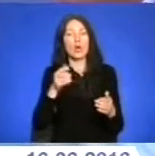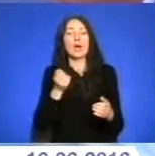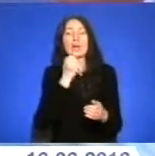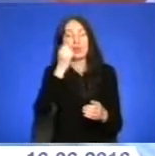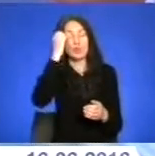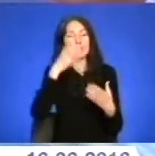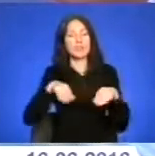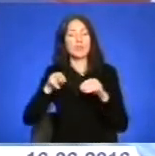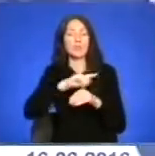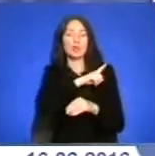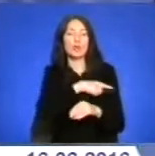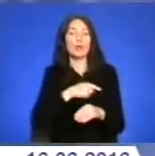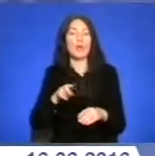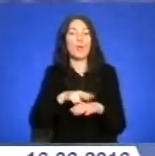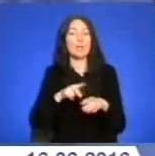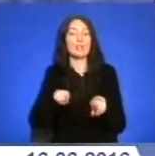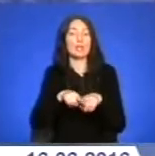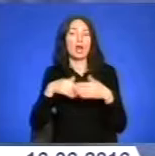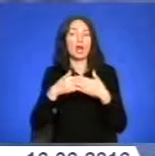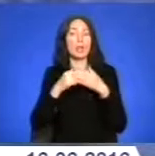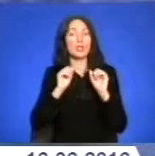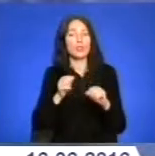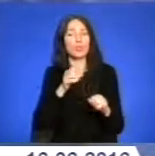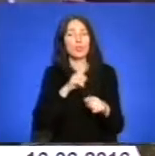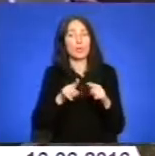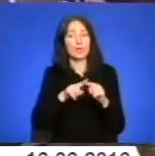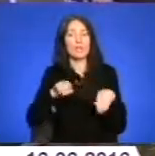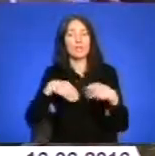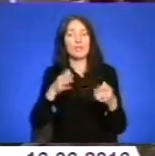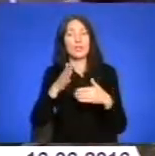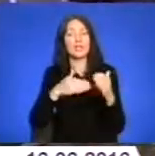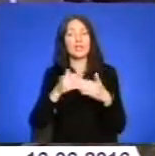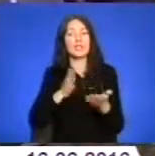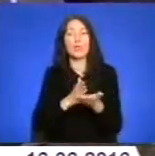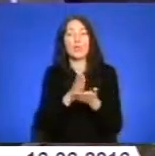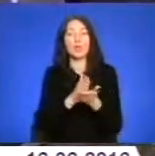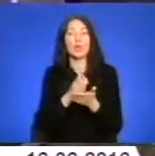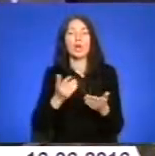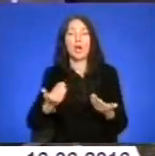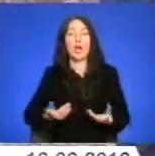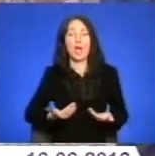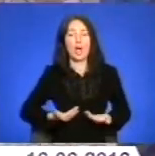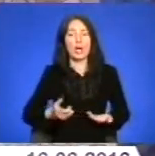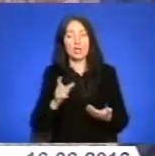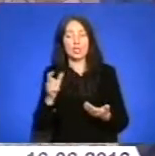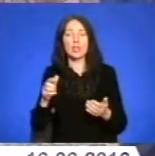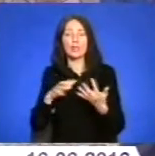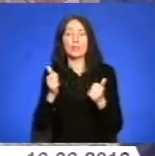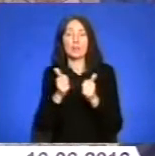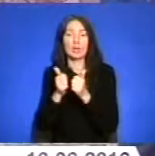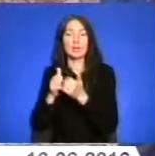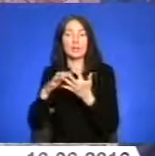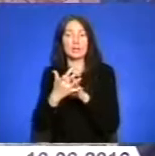працівників поліції та громади вони зможуть оперативно надавати професійні послуги жителям довколишніх сіл. Справа в нас